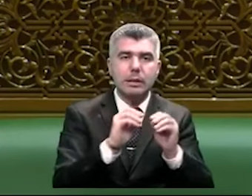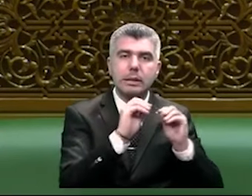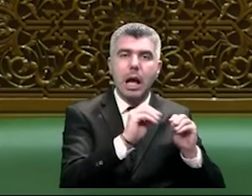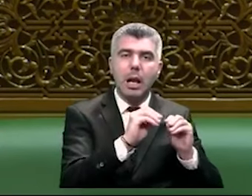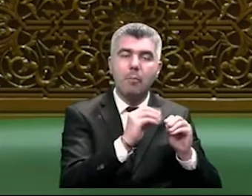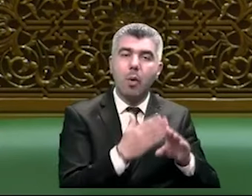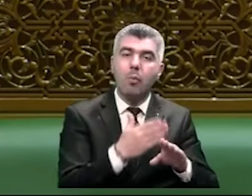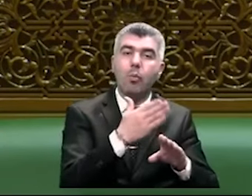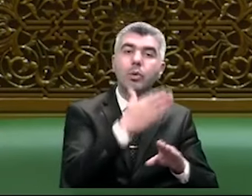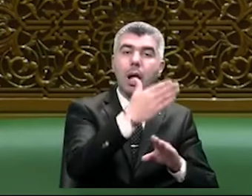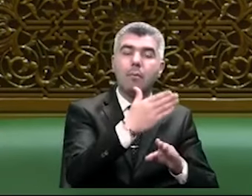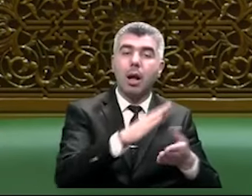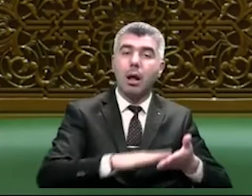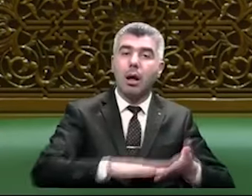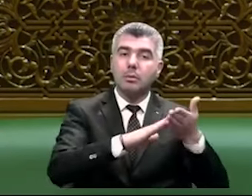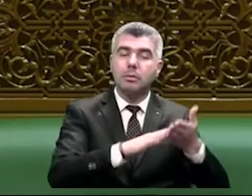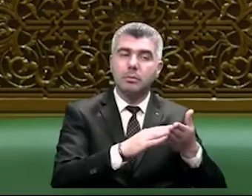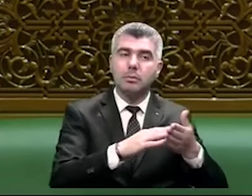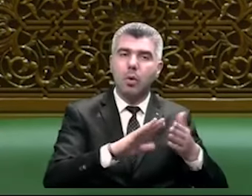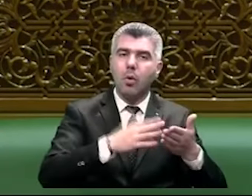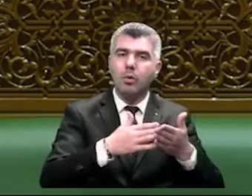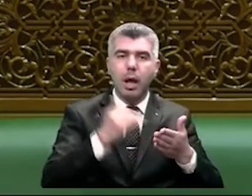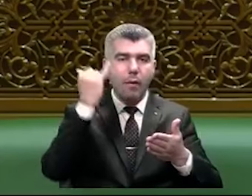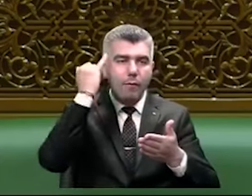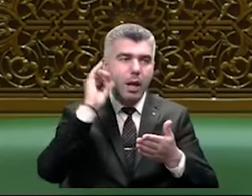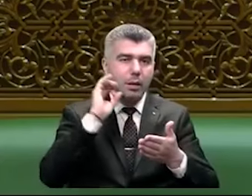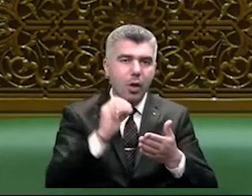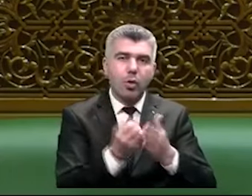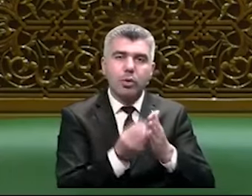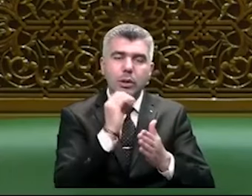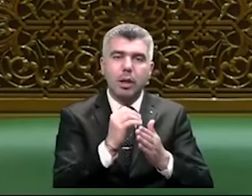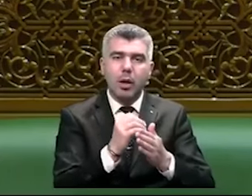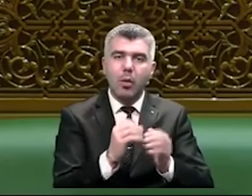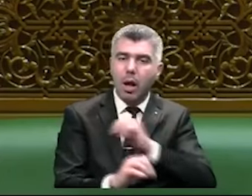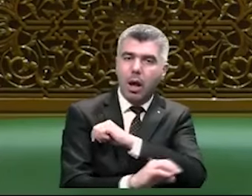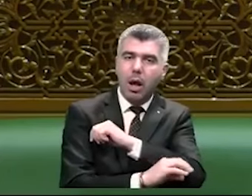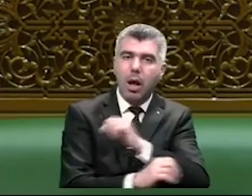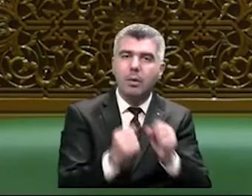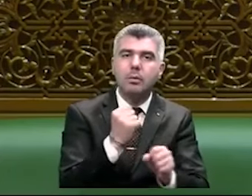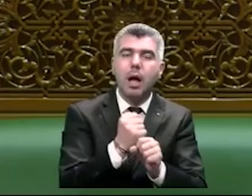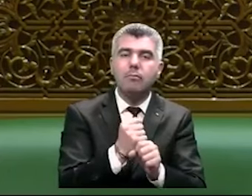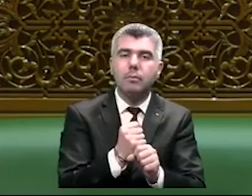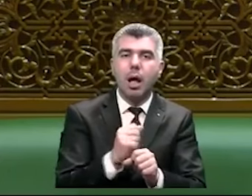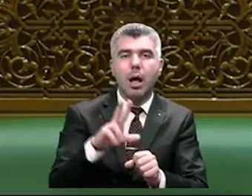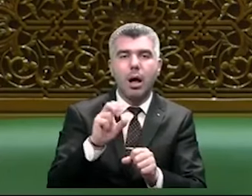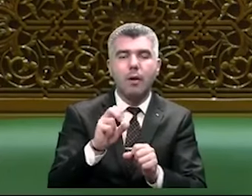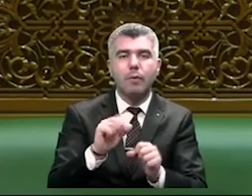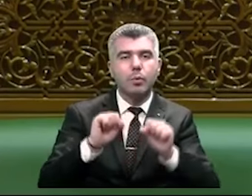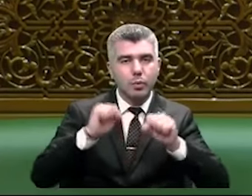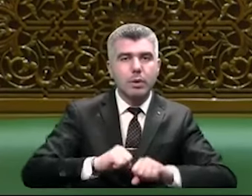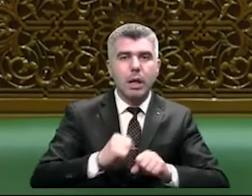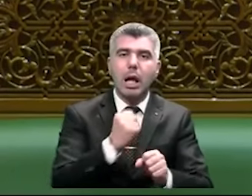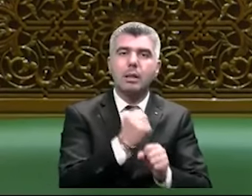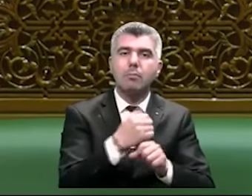بما يحفز لديها ملكه الابداع والابتكار وبالتالي توفير يد عا مؤهلات تقنيا لتستجيب لسوق